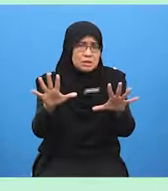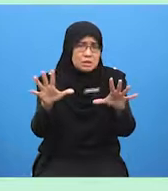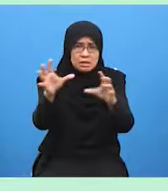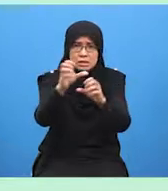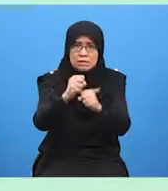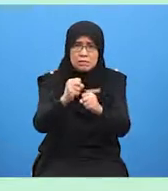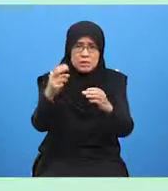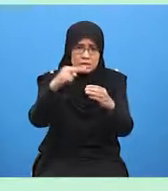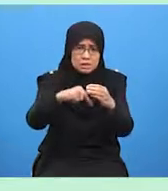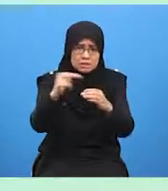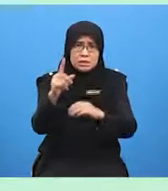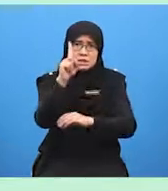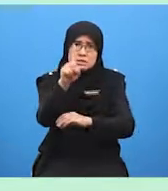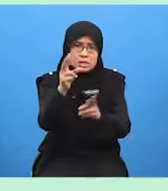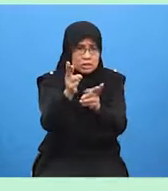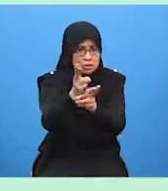rekaan.